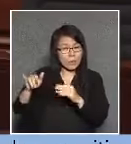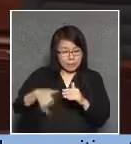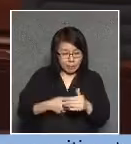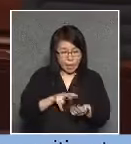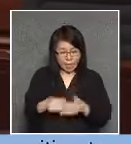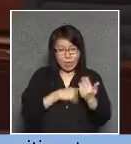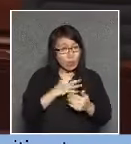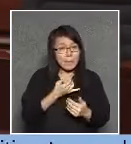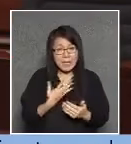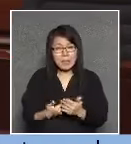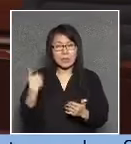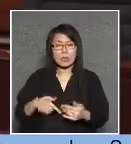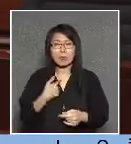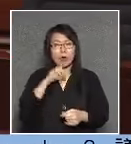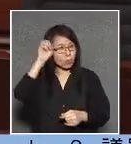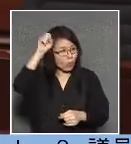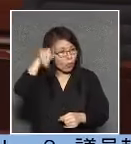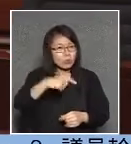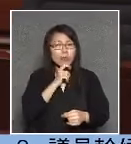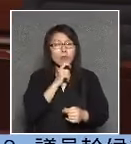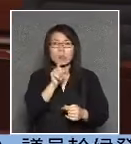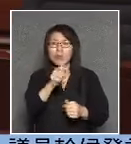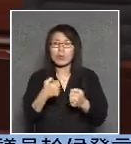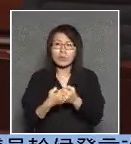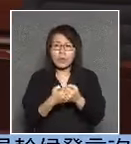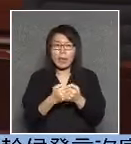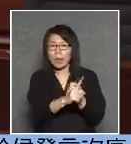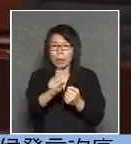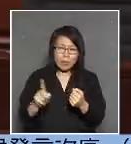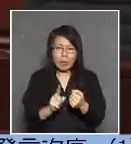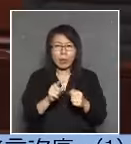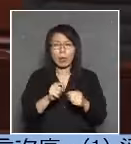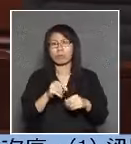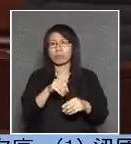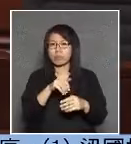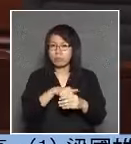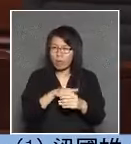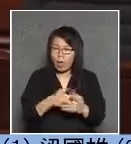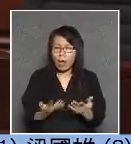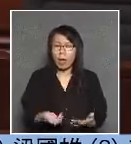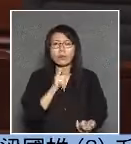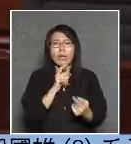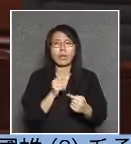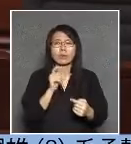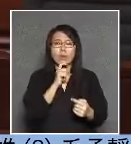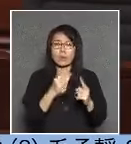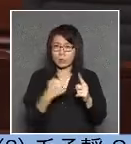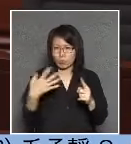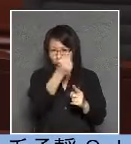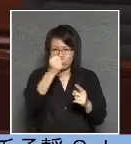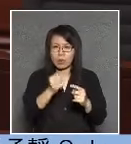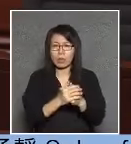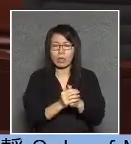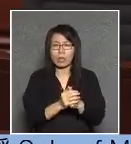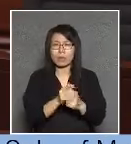了怎樣去爭取普選，我做我的方案。但我通過一個民主有